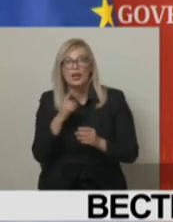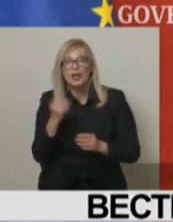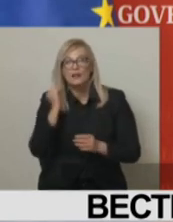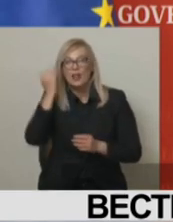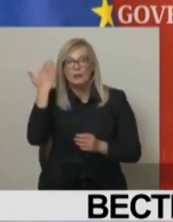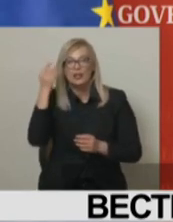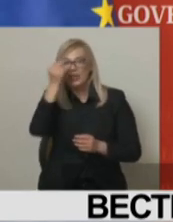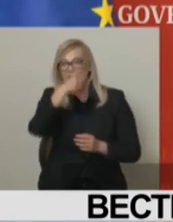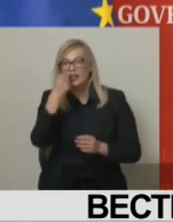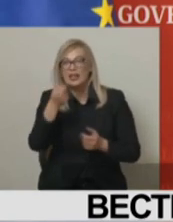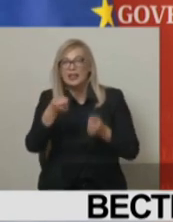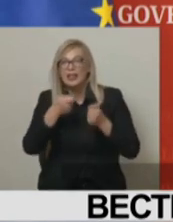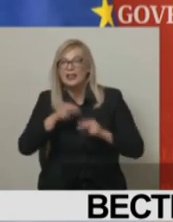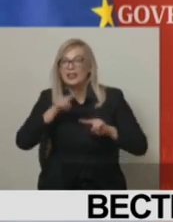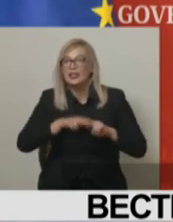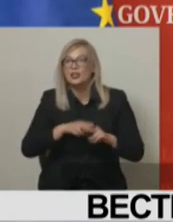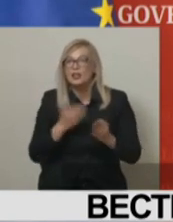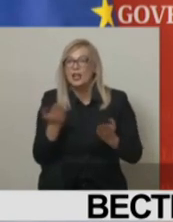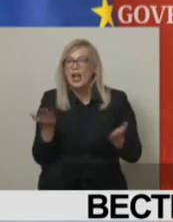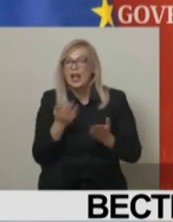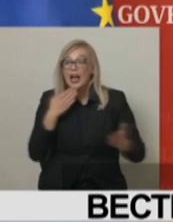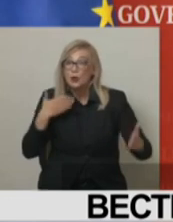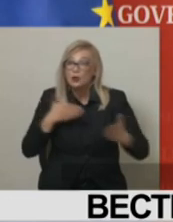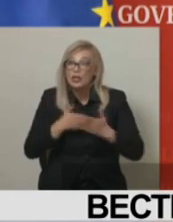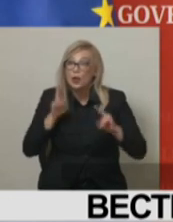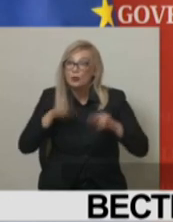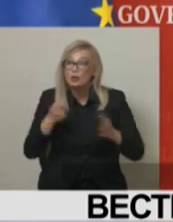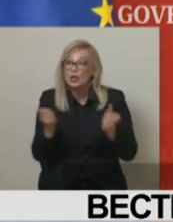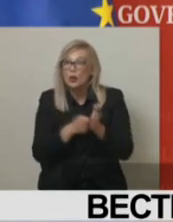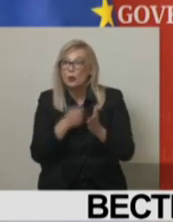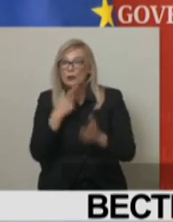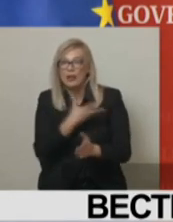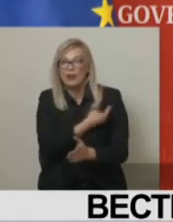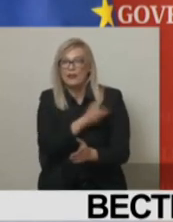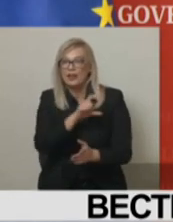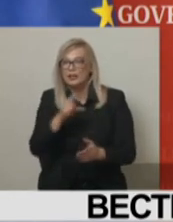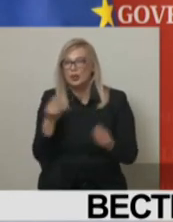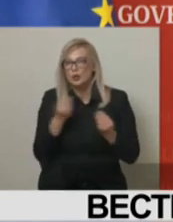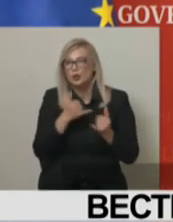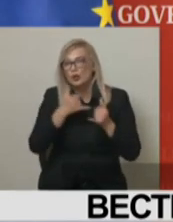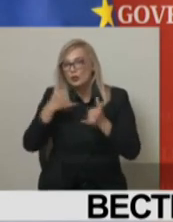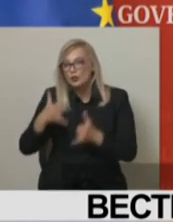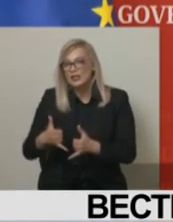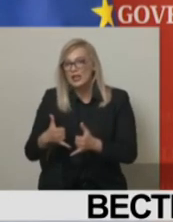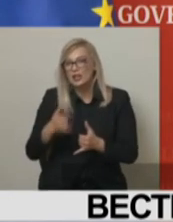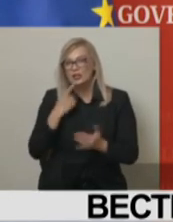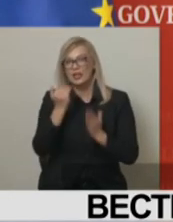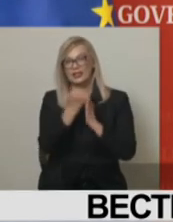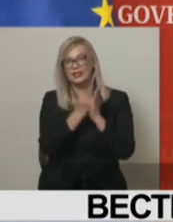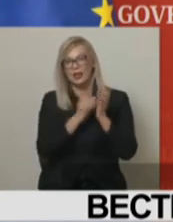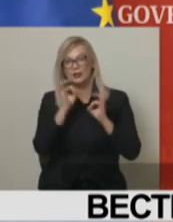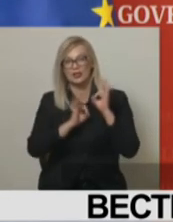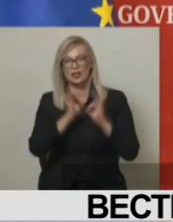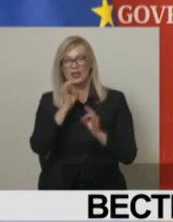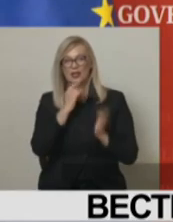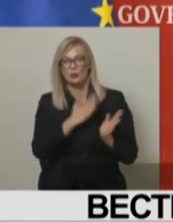недела да даде решение како директно можеме да купиме вакцина, заради тоа што досегашните законски регулативи